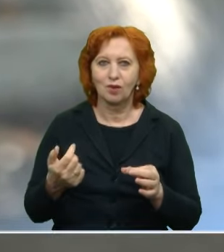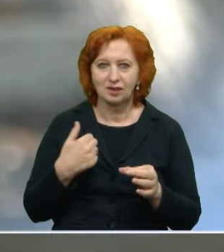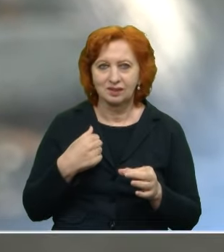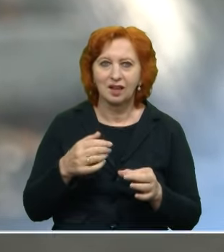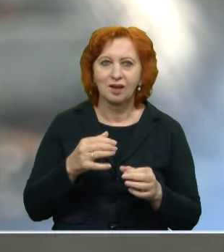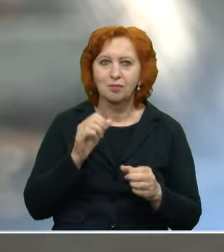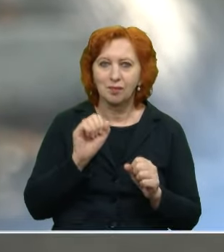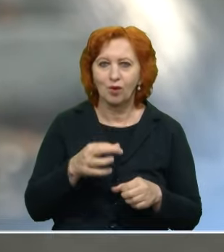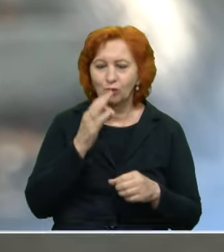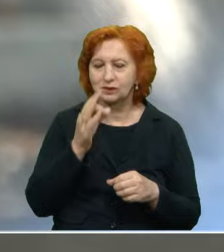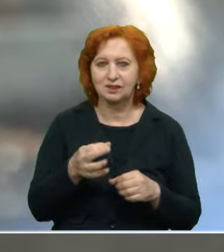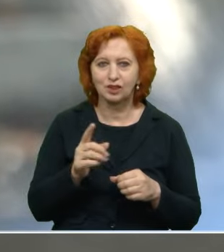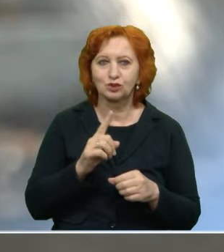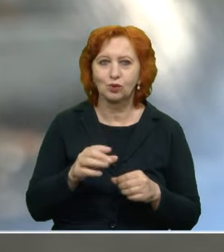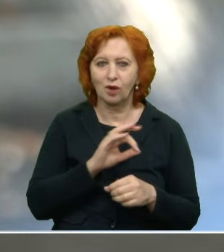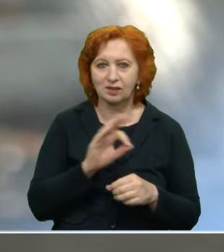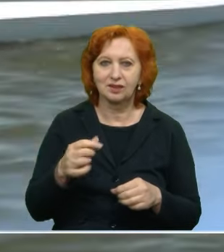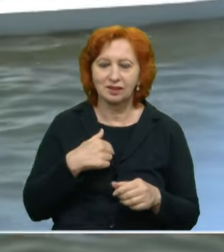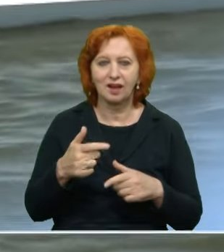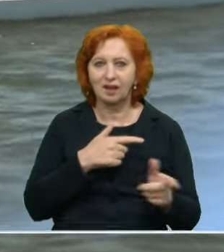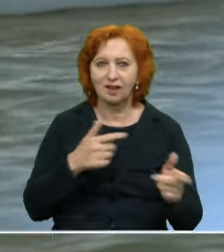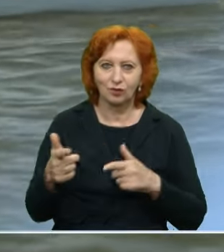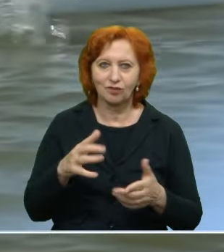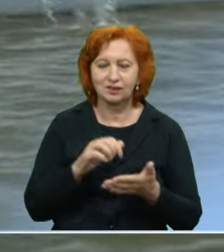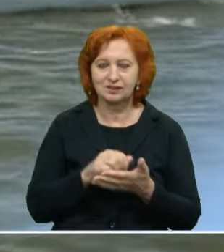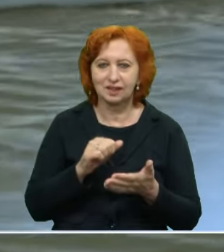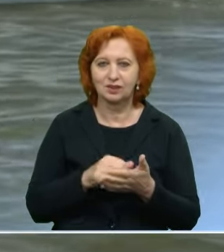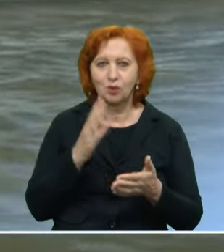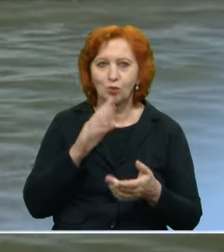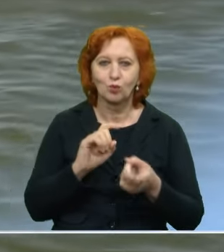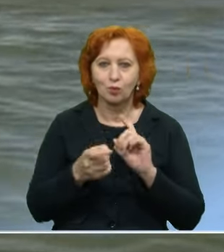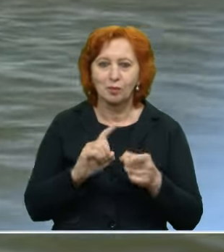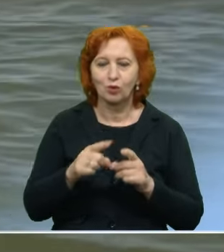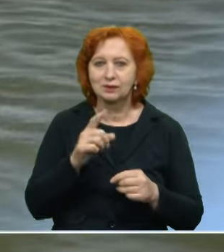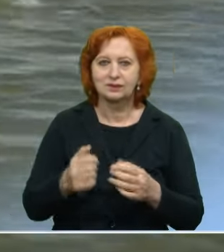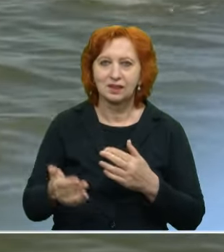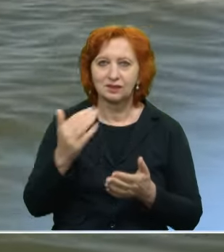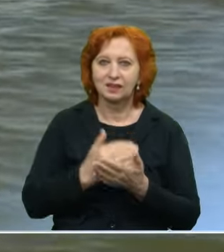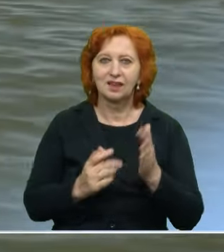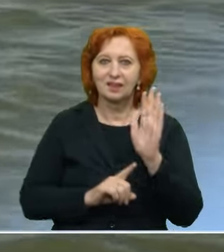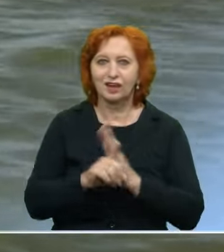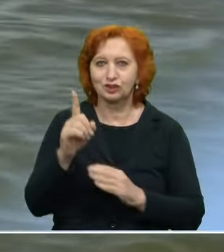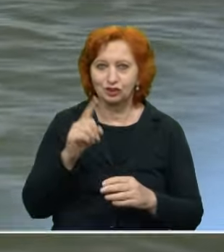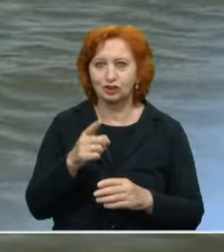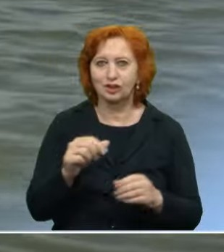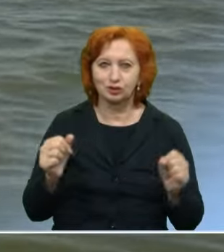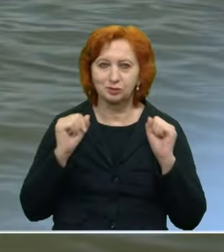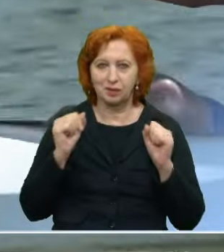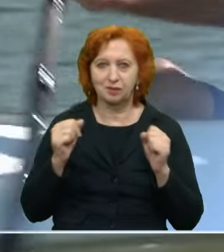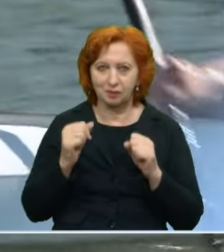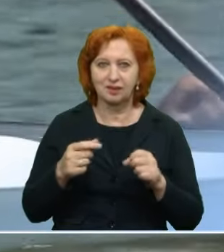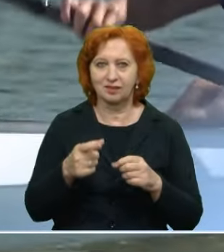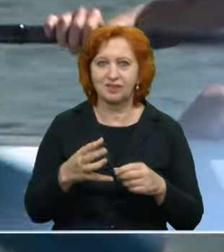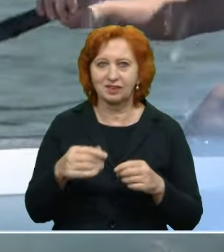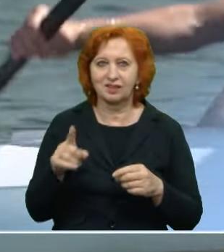сказать то, что прям отличная, но я готова гоняться. Будут бороться за лидерство и начинающие гребцы Максим Подорога и Кирилл Калиев.